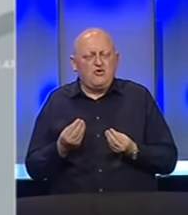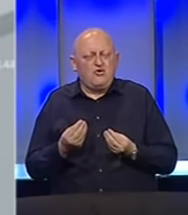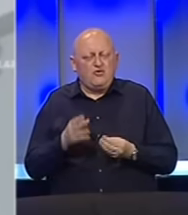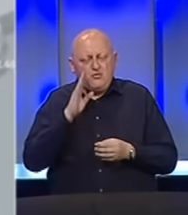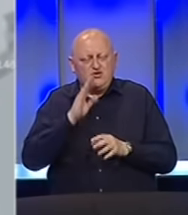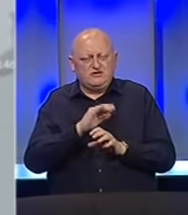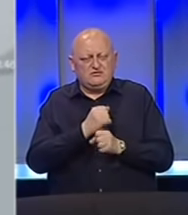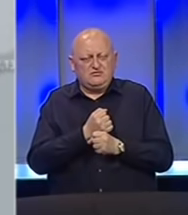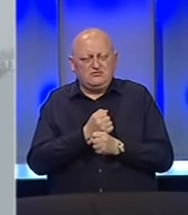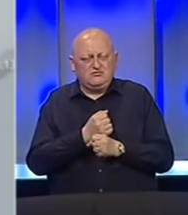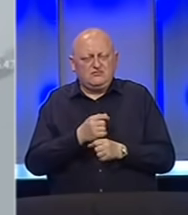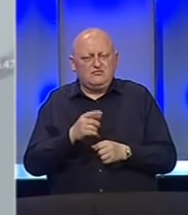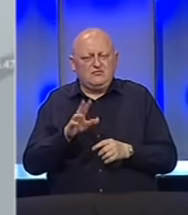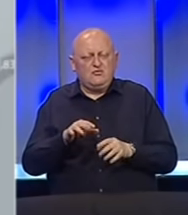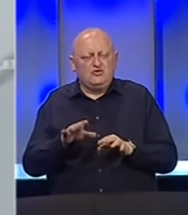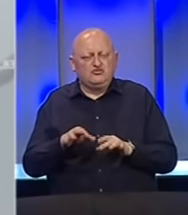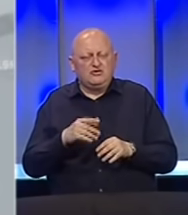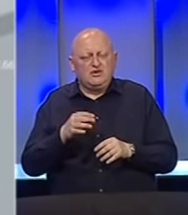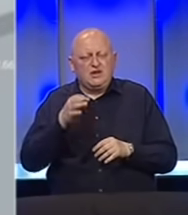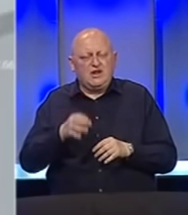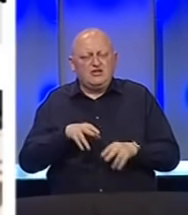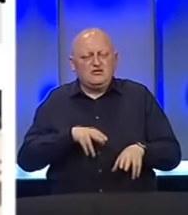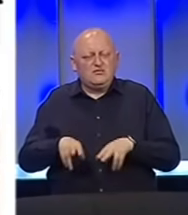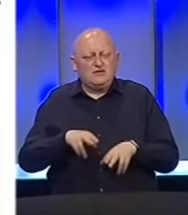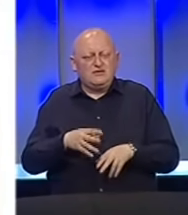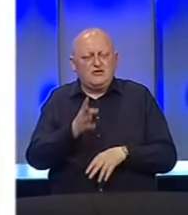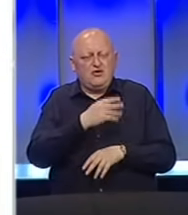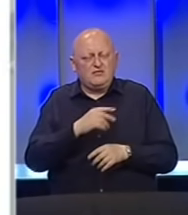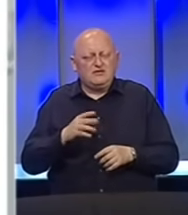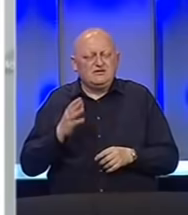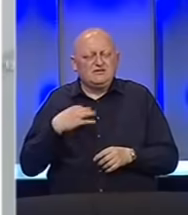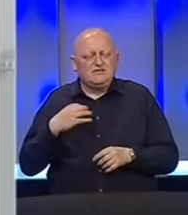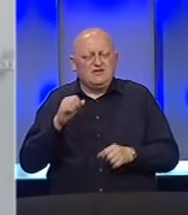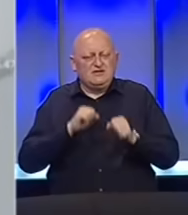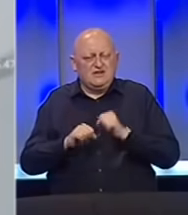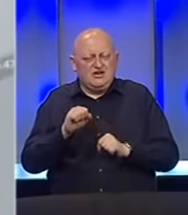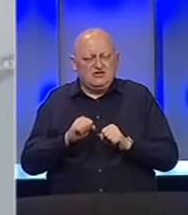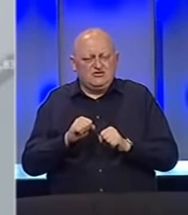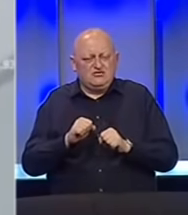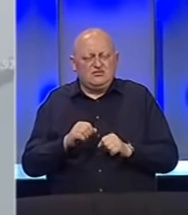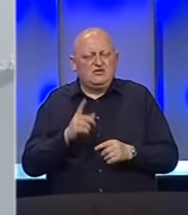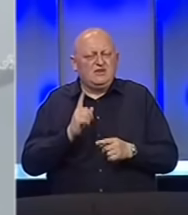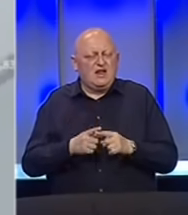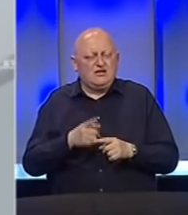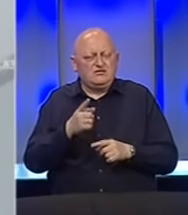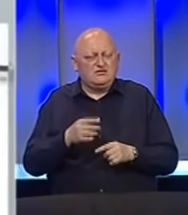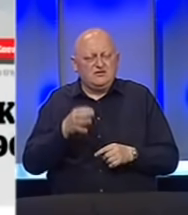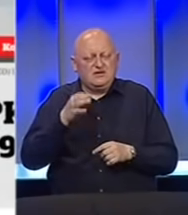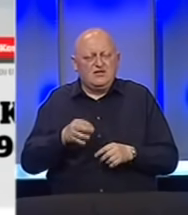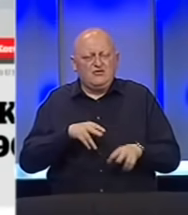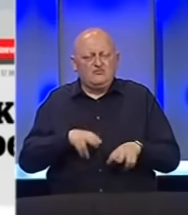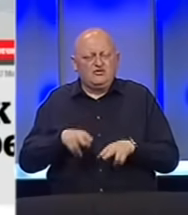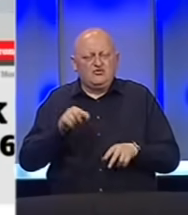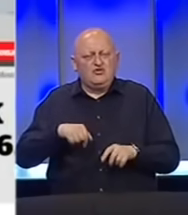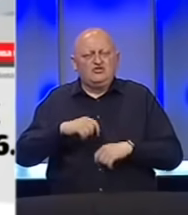U Bosni i Hercegovini youtuber može postati kantonalni ministar i komandant štaba civilne zaštite. Realnost je i da kantonalno